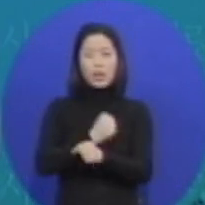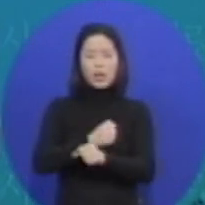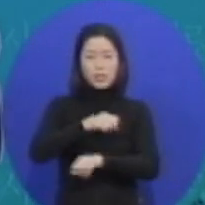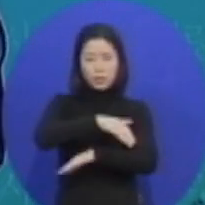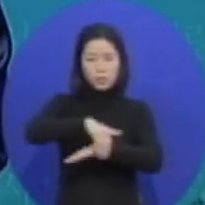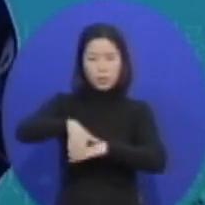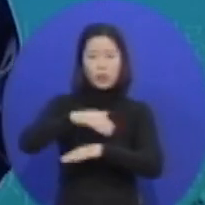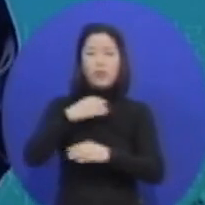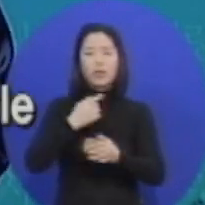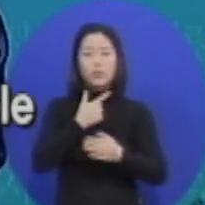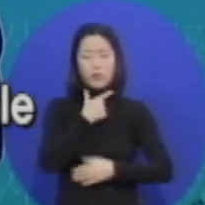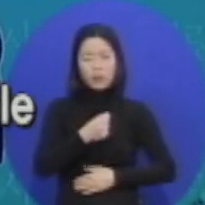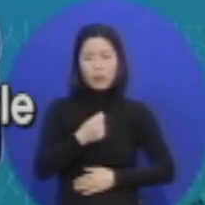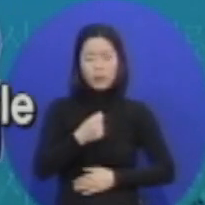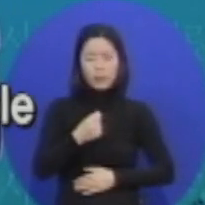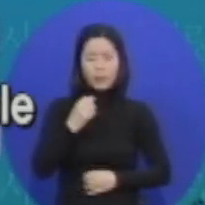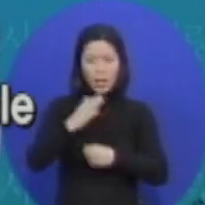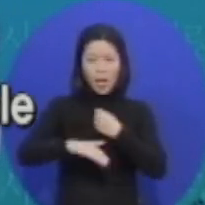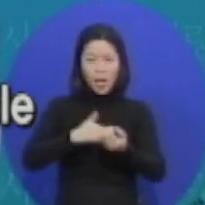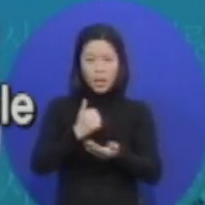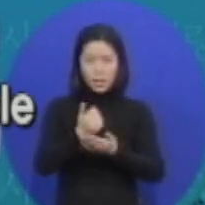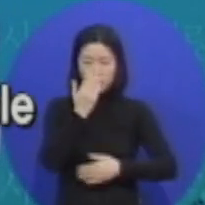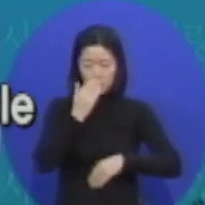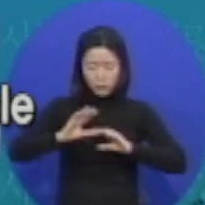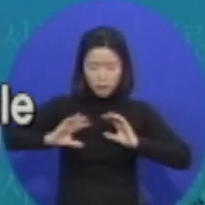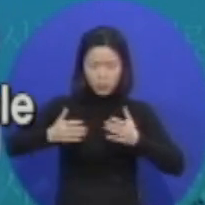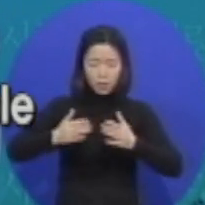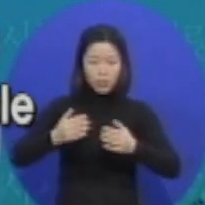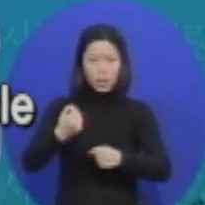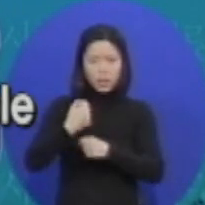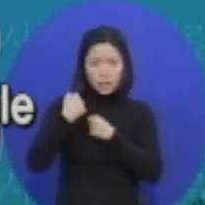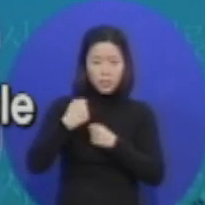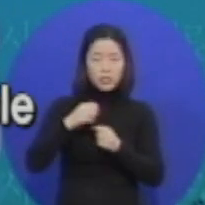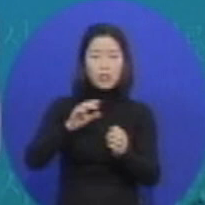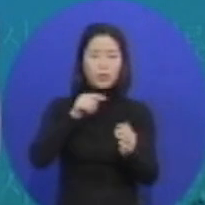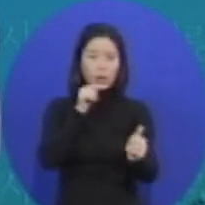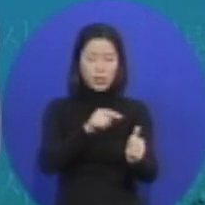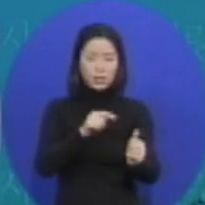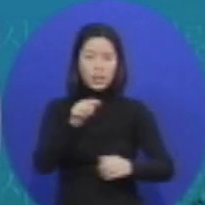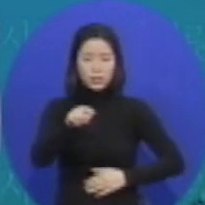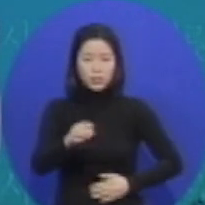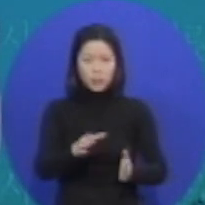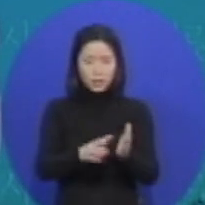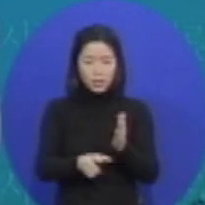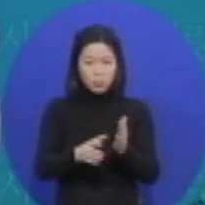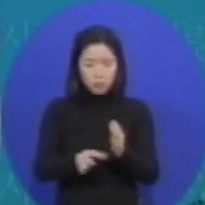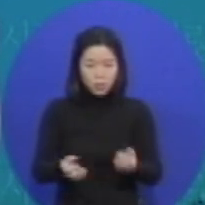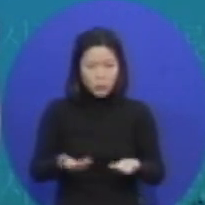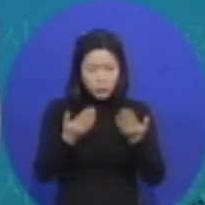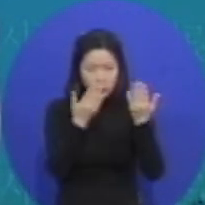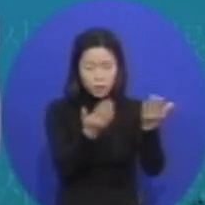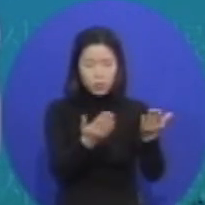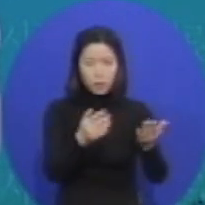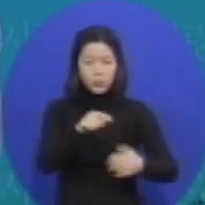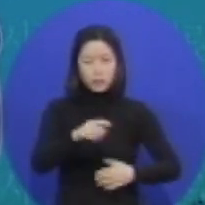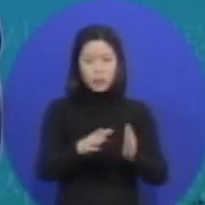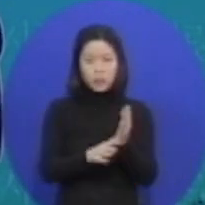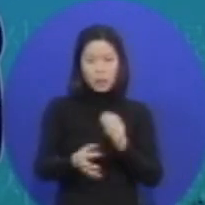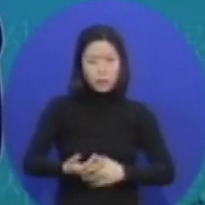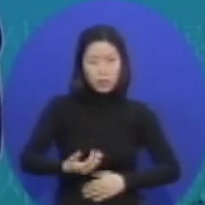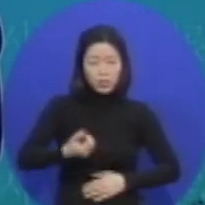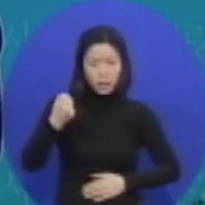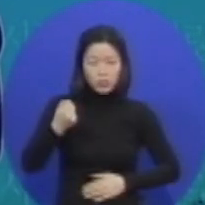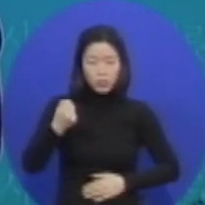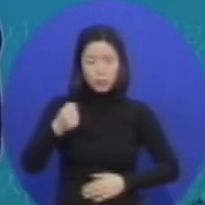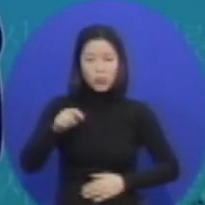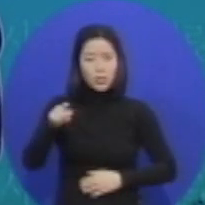추수감사절을 이스라엘 백성들에게 찌기 라고 할 때의 그 재물을 바치고 그 재물을 가지고 당신